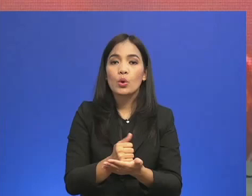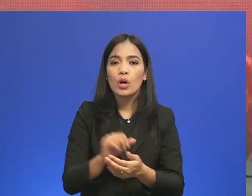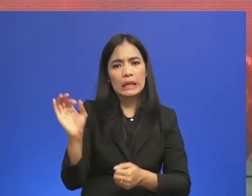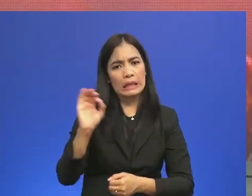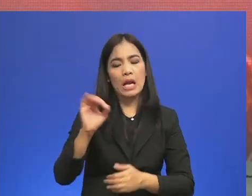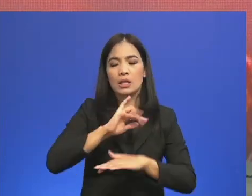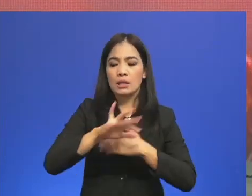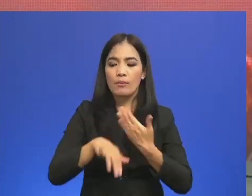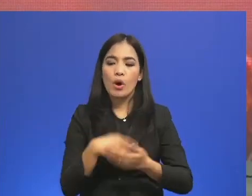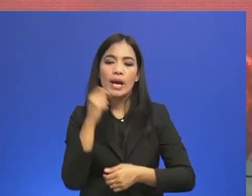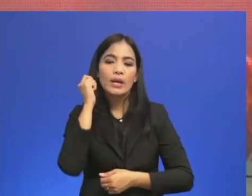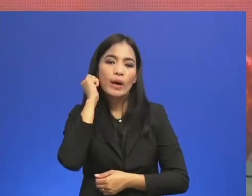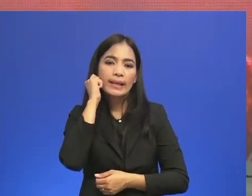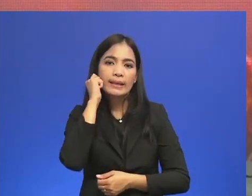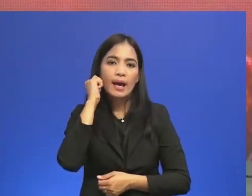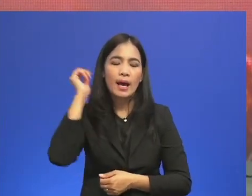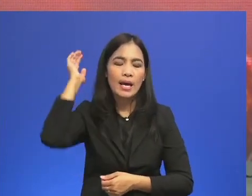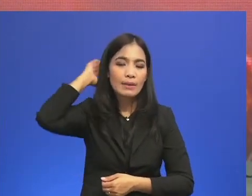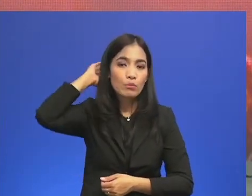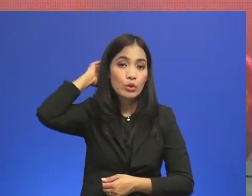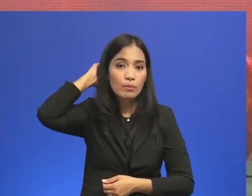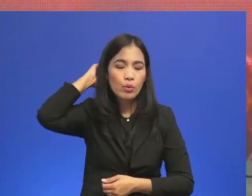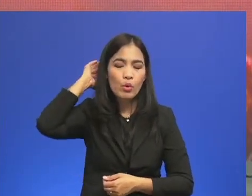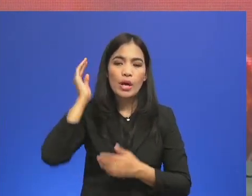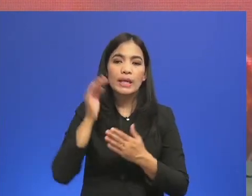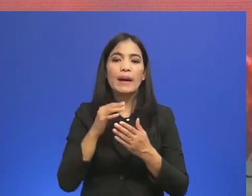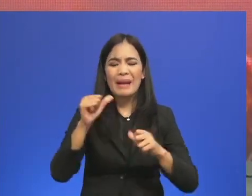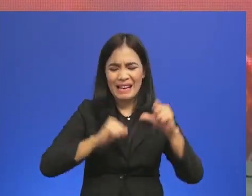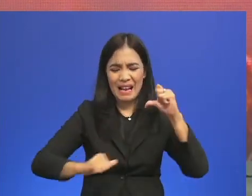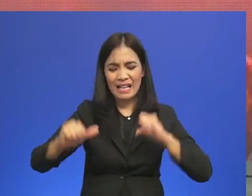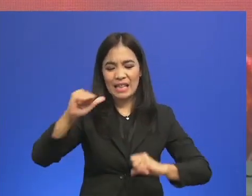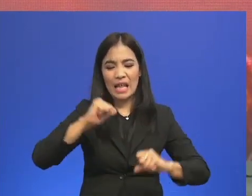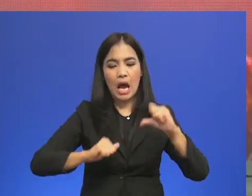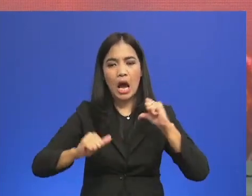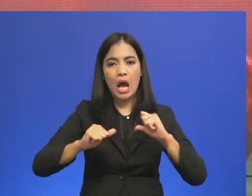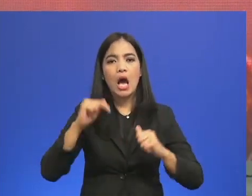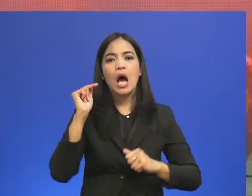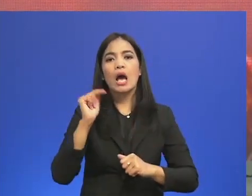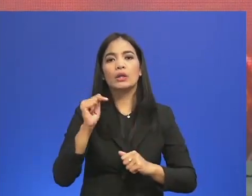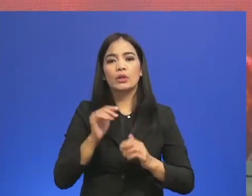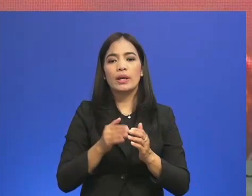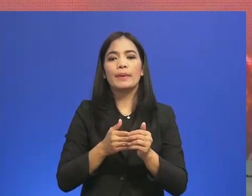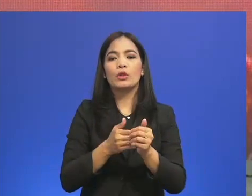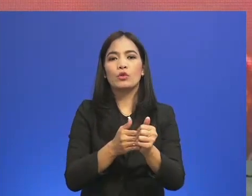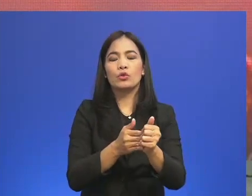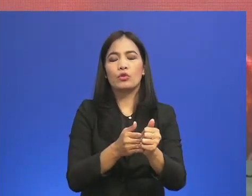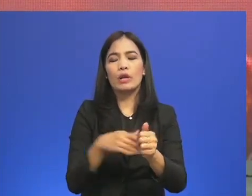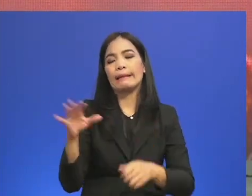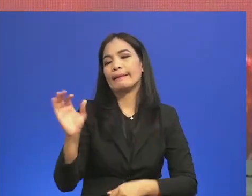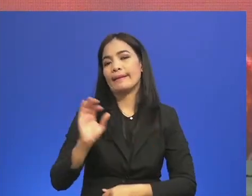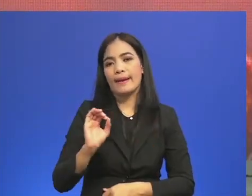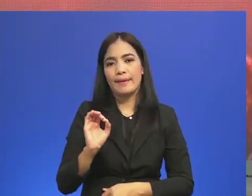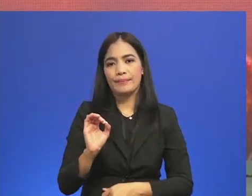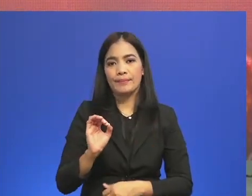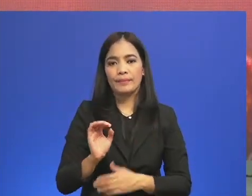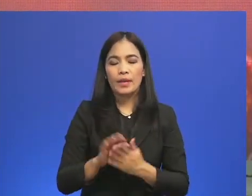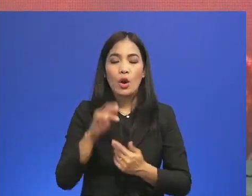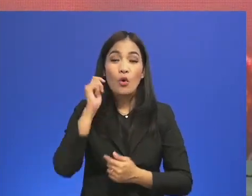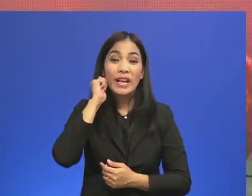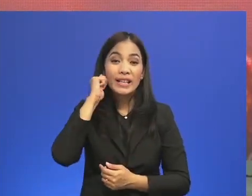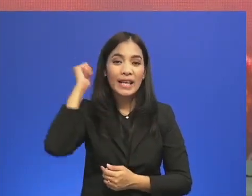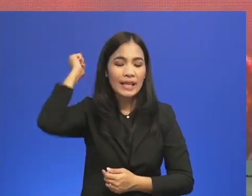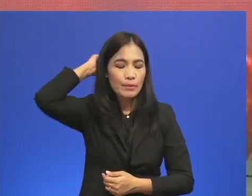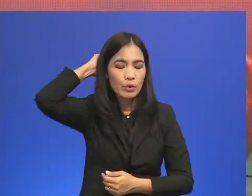ibu-ibu kaum wanita yang menderita, yang hanya mereka yang bisa dituntun. Wanita dan ibu-ibu